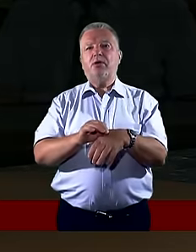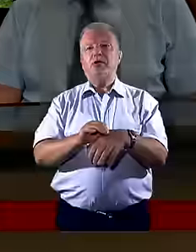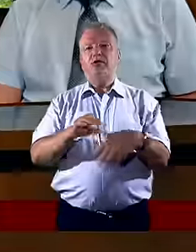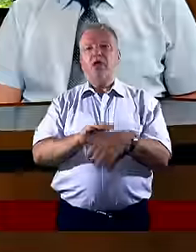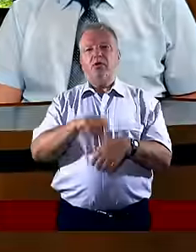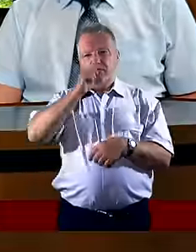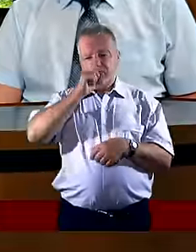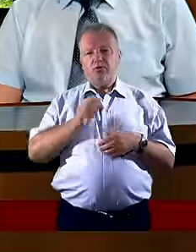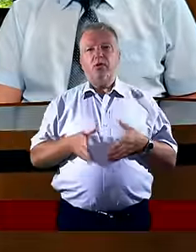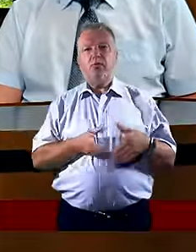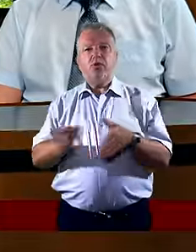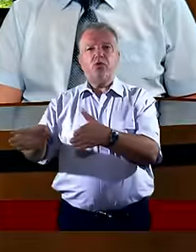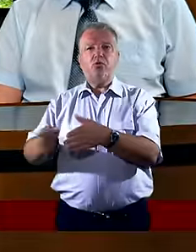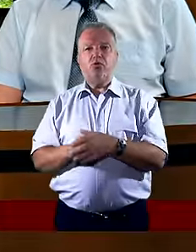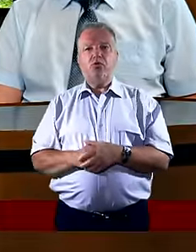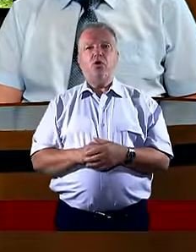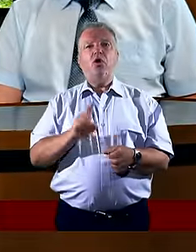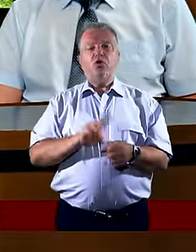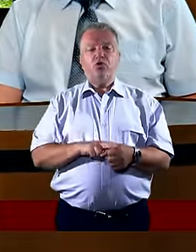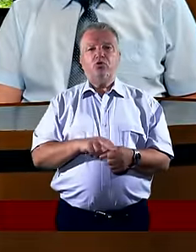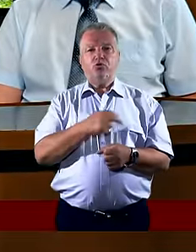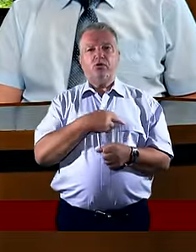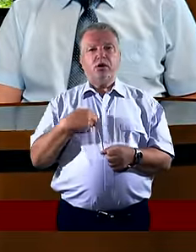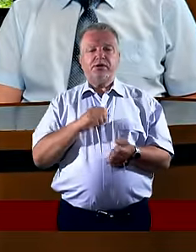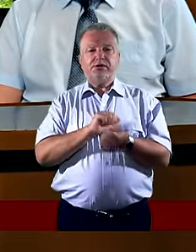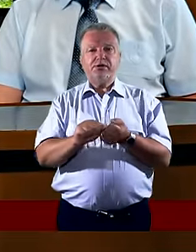I zaprowadzi nas w złym kierunku, który nas zniszczy,